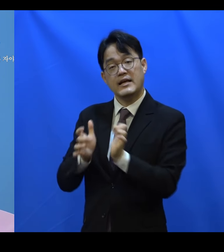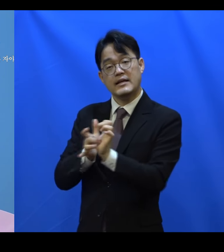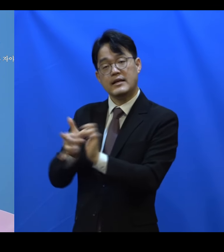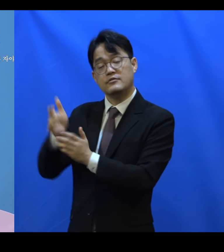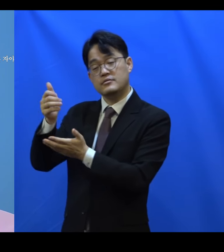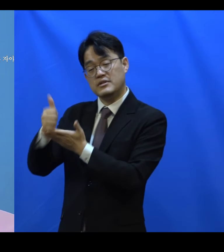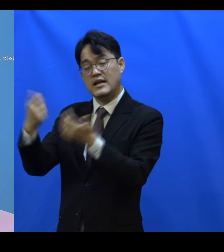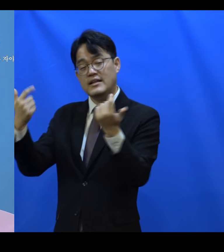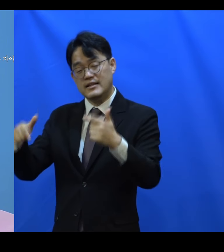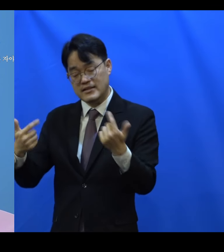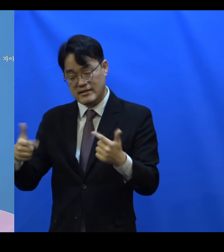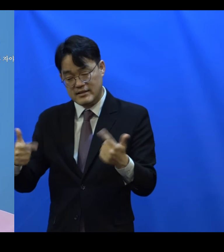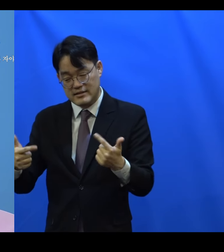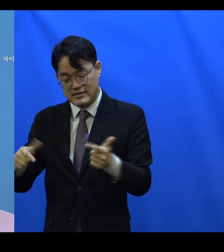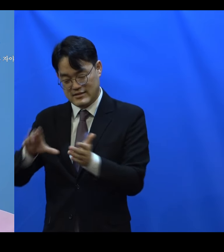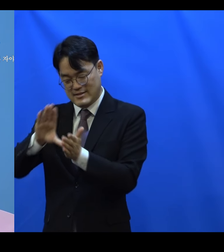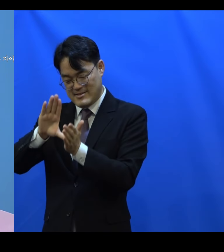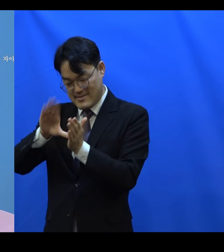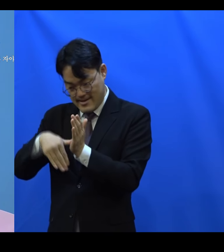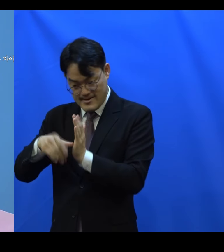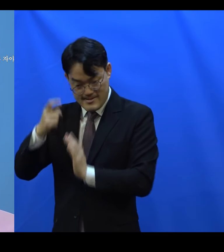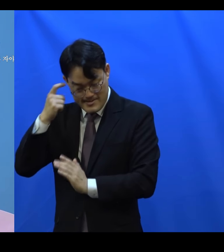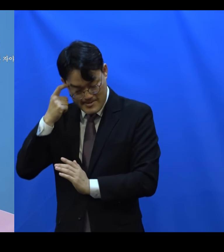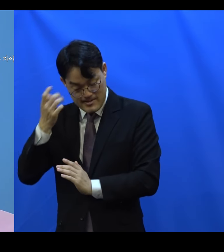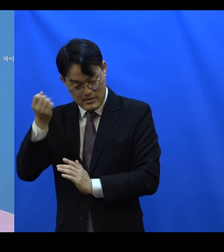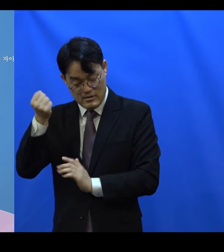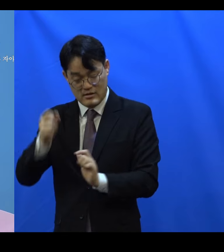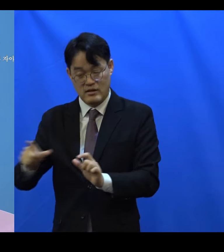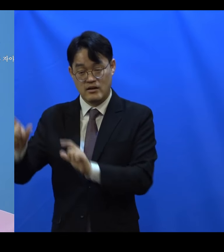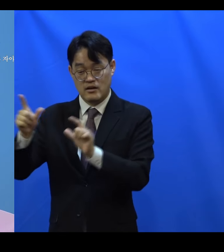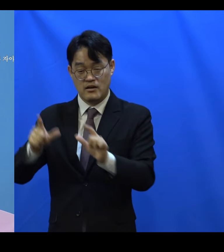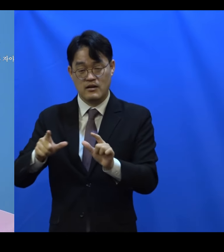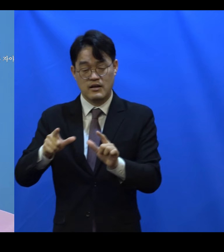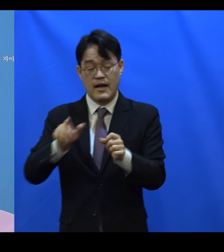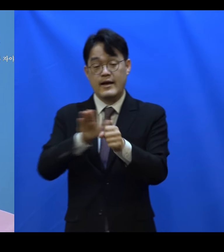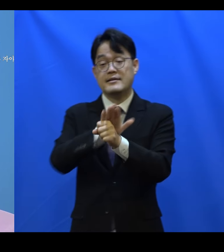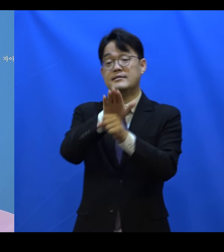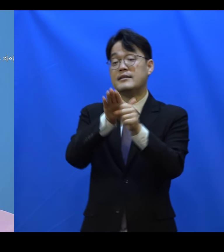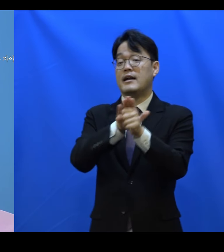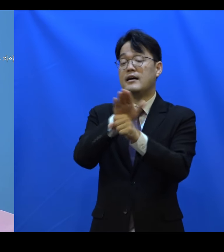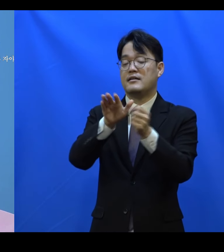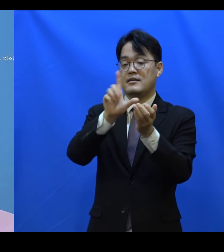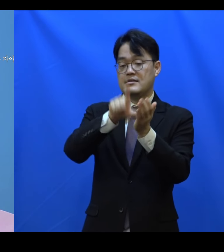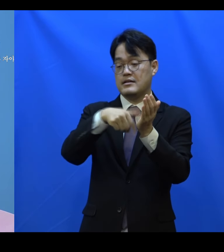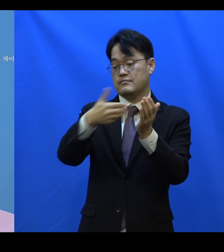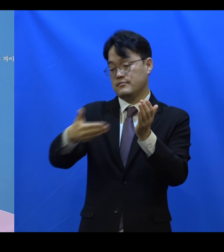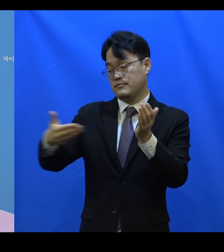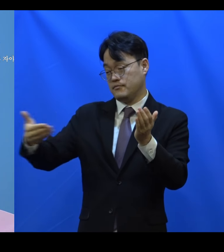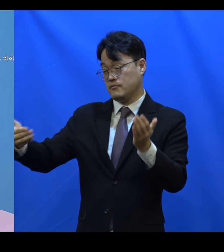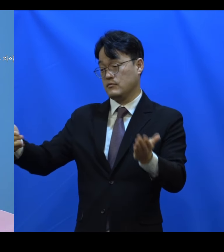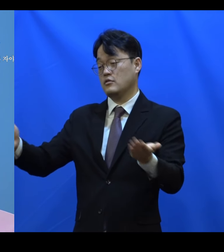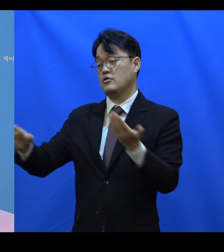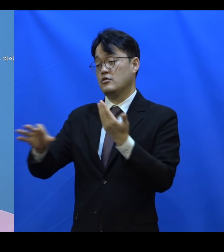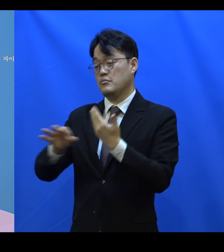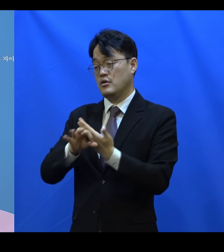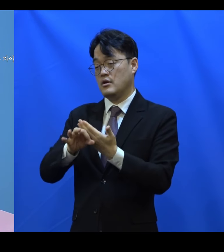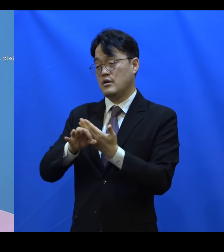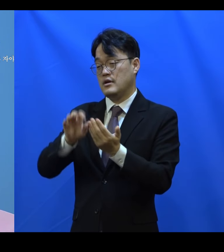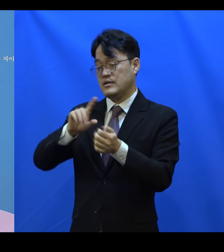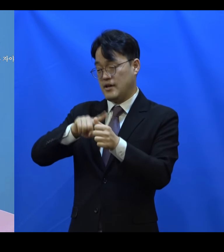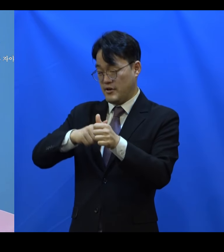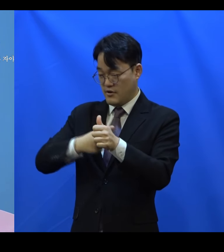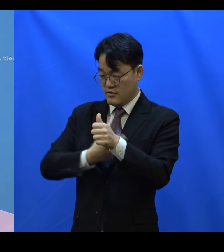사랑도 때입니다. 시간 속에 천천히 익어가는 게 사랑이에요. 이 사랑에는 하나님의 시간표가